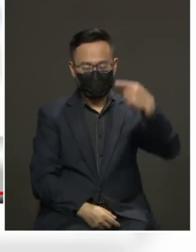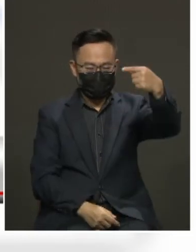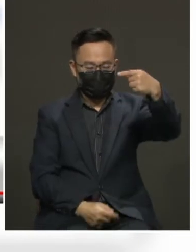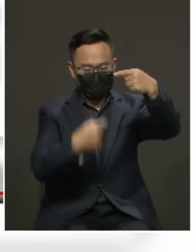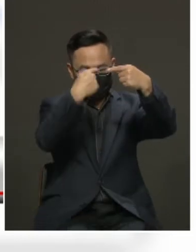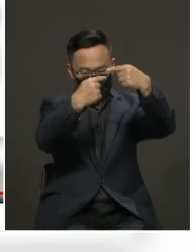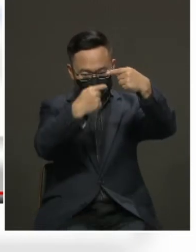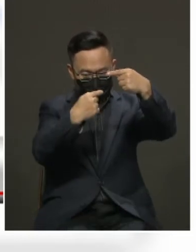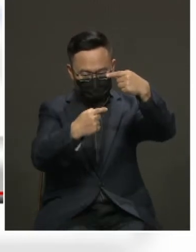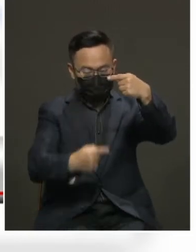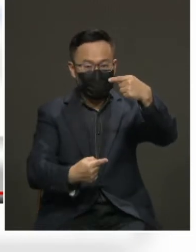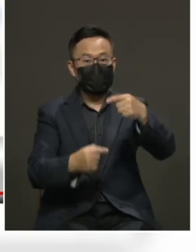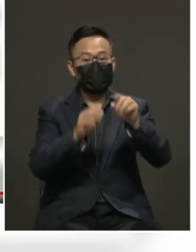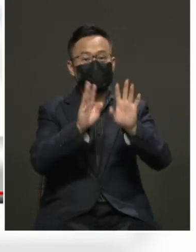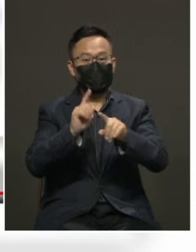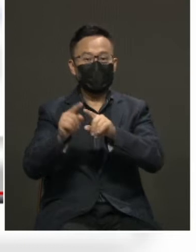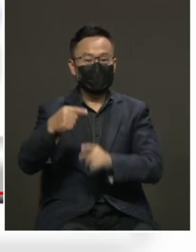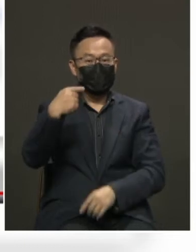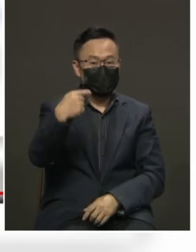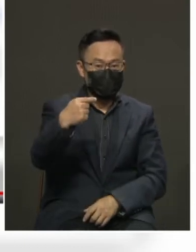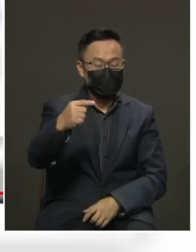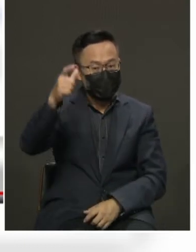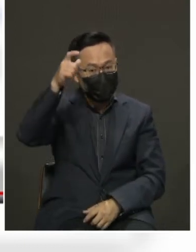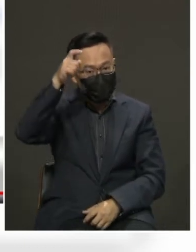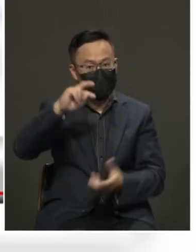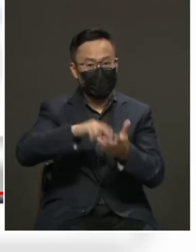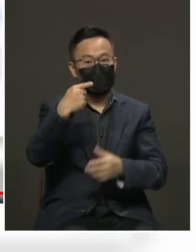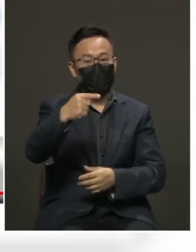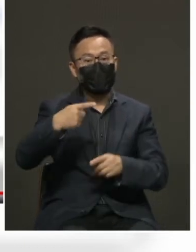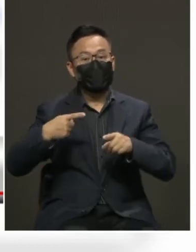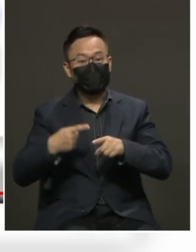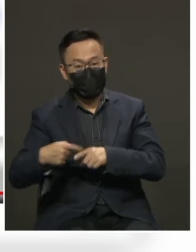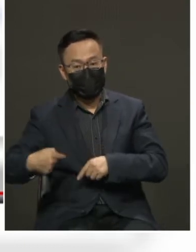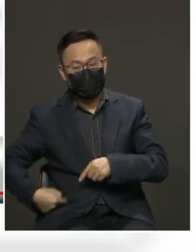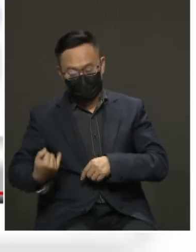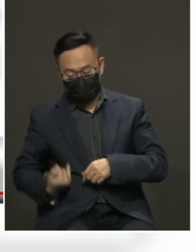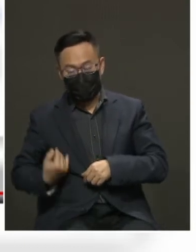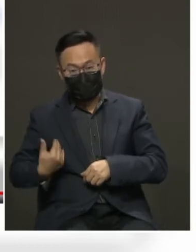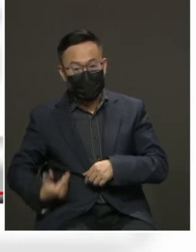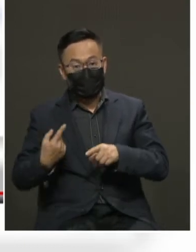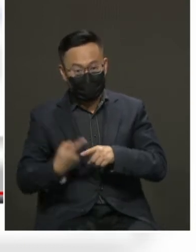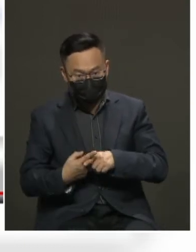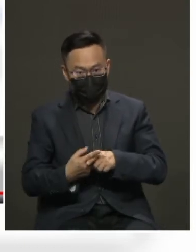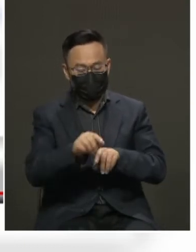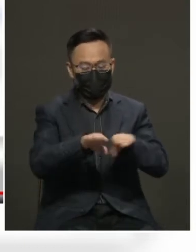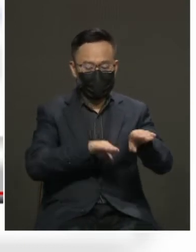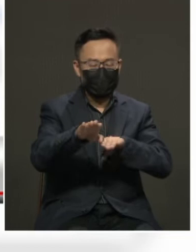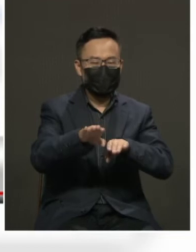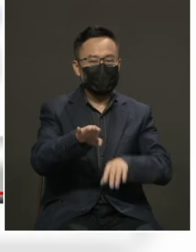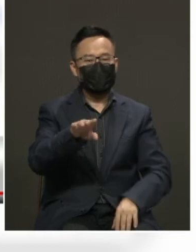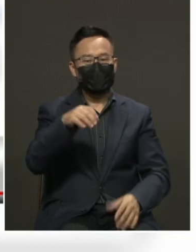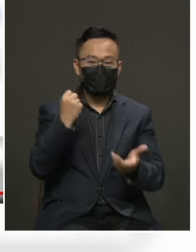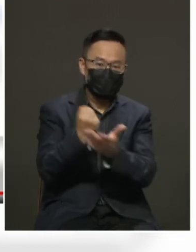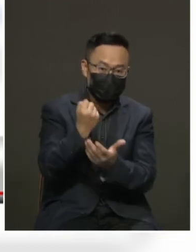ยเนกาทีฟข้อที่แย่ๆแล้วข้อที่ไม่ดีก็เจ็บไงผ่าตัดไส้ติ่งก็เจ็บใช่ไหมพลาดเรสที่น่าจะเป็นสุดสัปดาห์ที่ดี